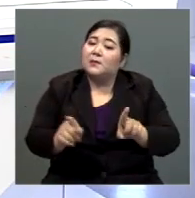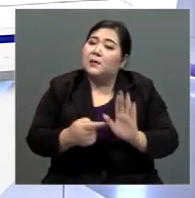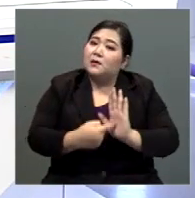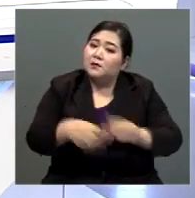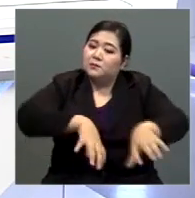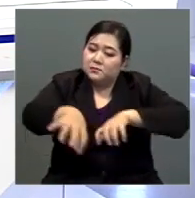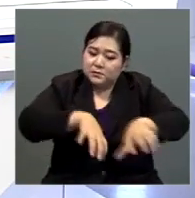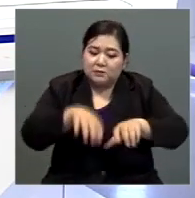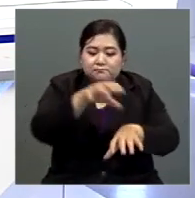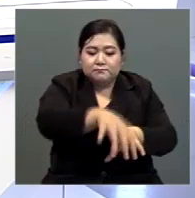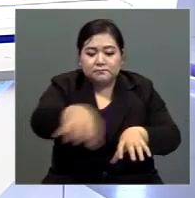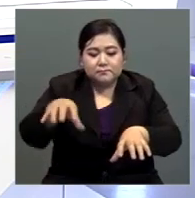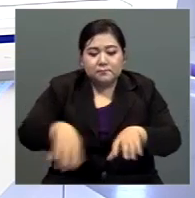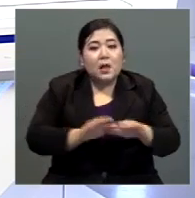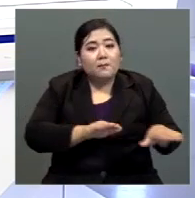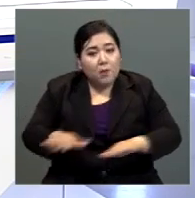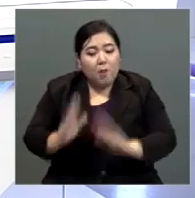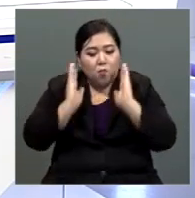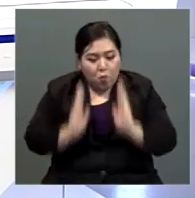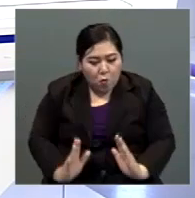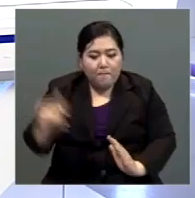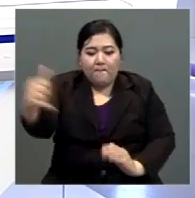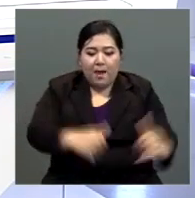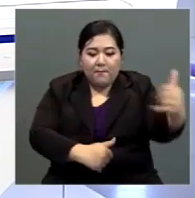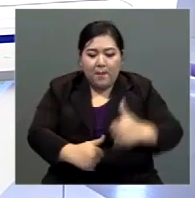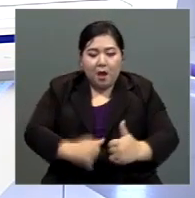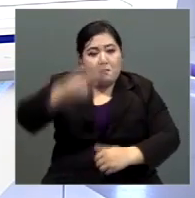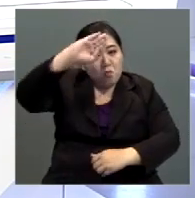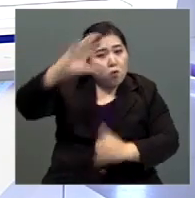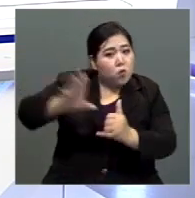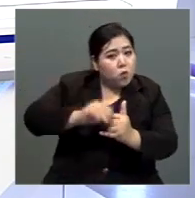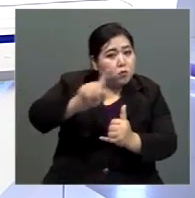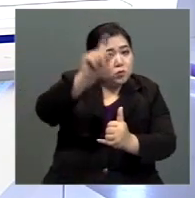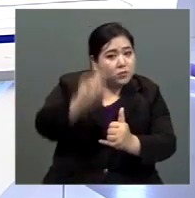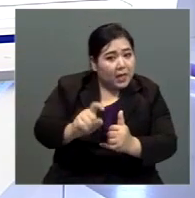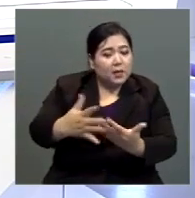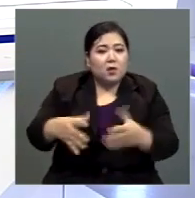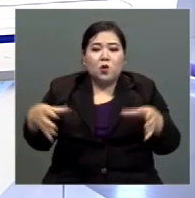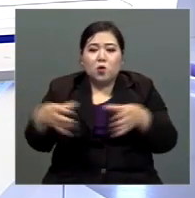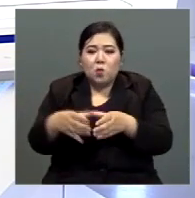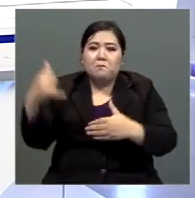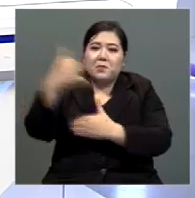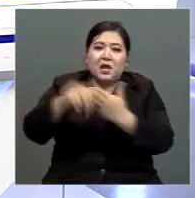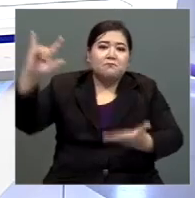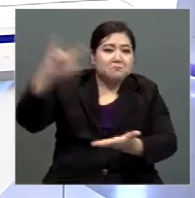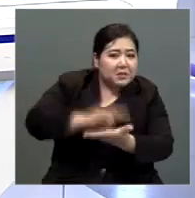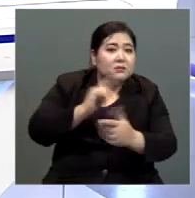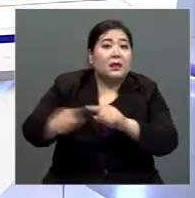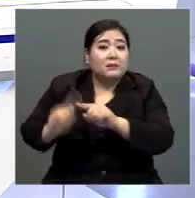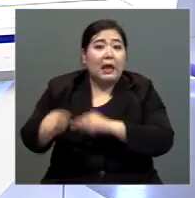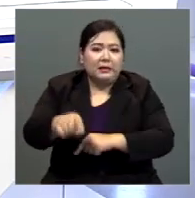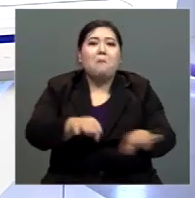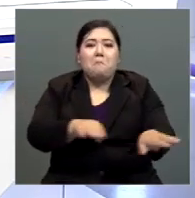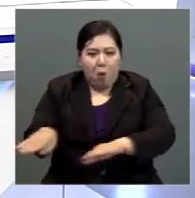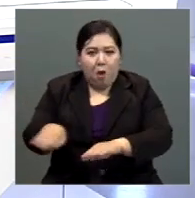สถานที่เพื่อจะรองรับเอาไว้ดูแลกลุ่มผู้มีความเสี่ยงกลุ่มผู้ที่เดินทางมาจากพื้นที่เสี่ยงอย่างวันนี้นะคะพลตำรวจเอกจักร